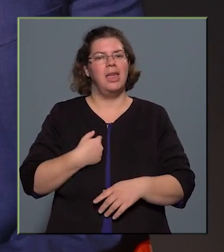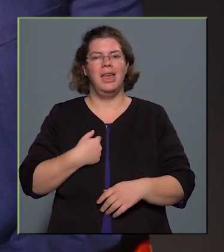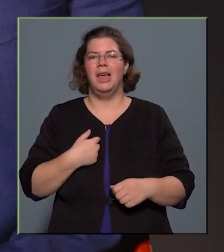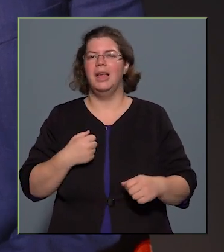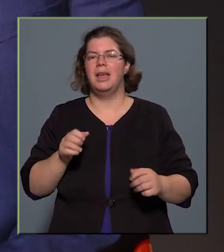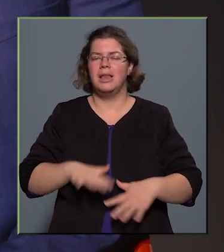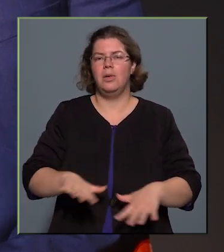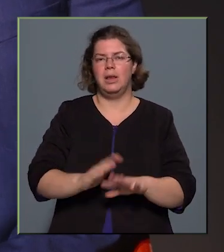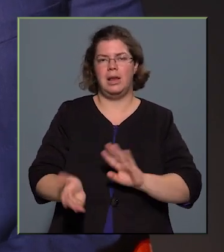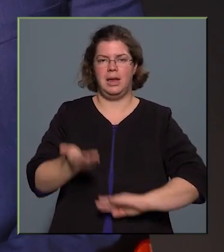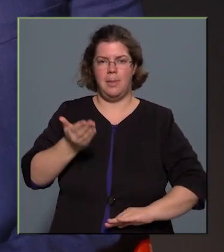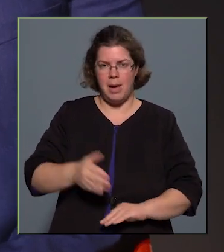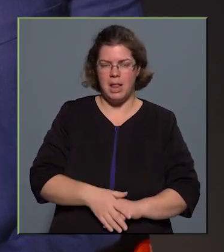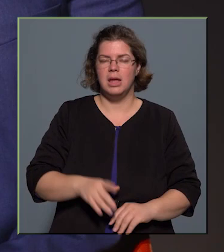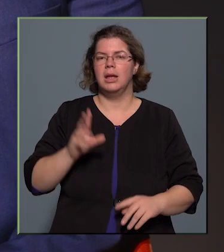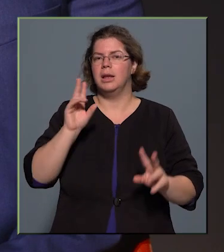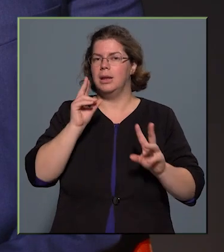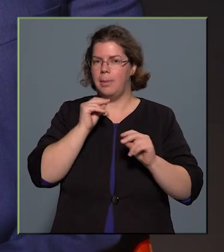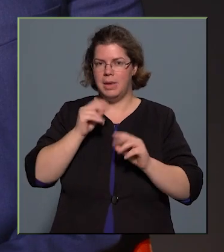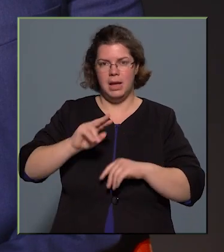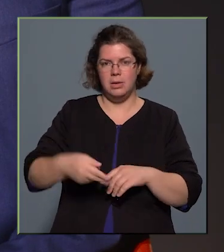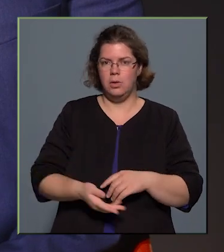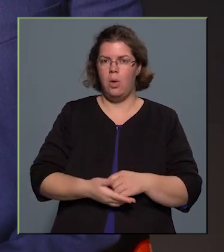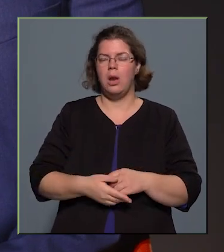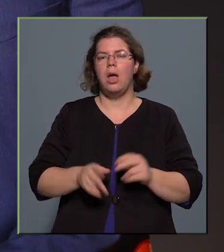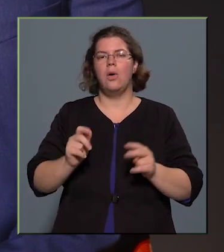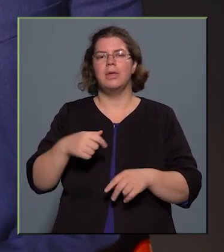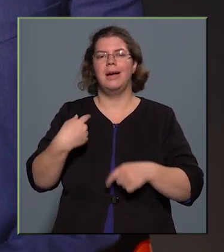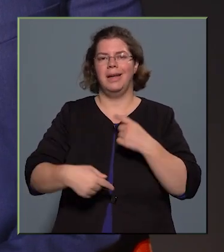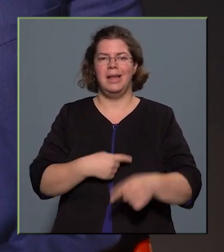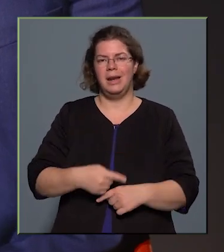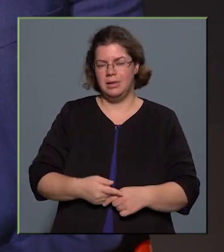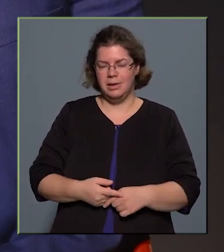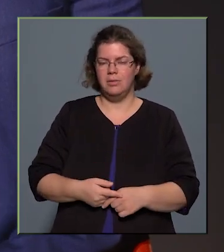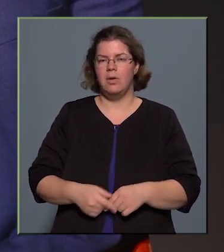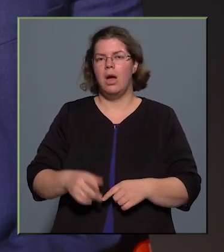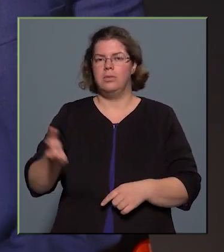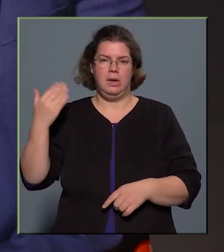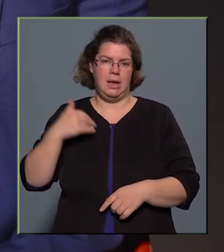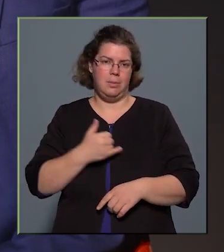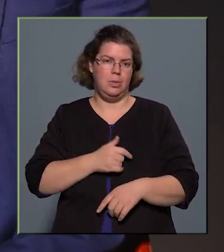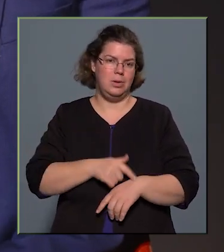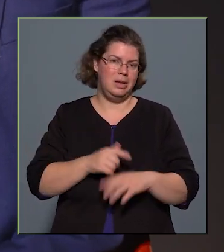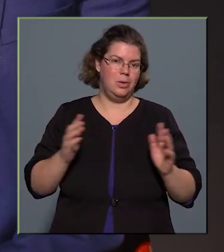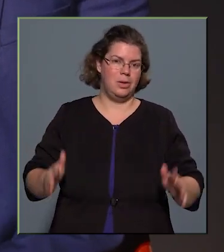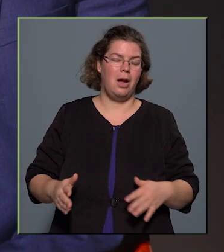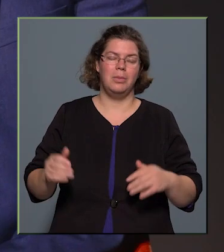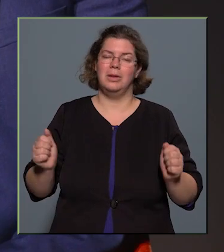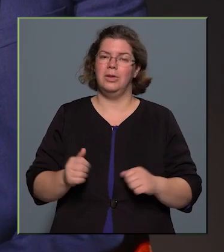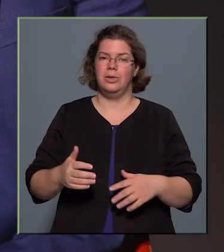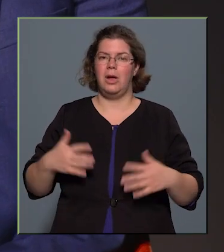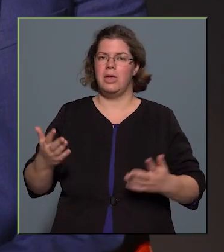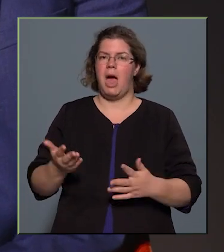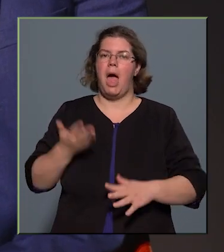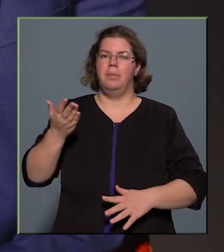egy területet emelnék ki, még erről nem beszéltünk, de szerintem biztos, hogy elő fog kerülni, hogy a generatív AI is ugye az elmúlt időszakban. Ennek egy nagyon nagy hype-ja